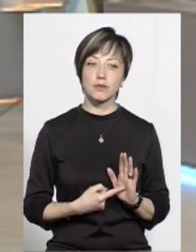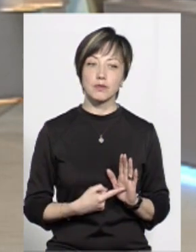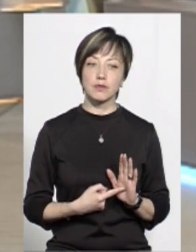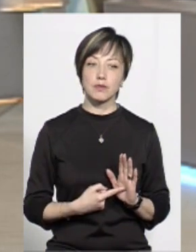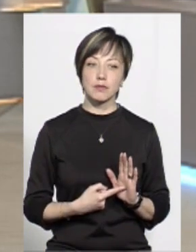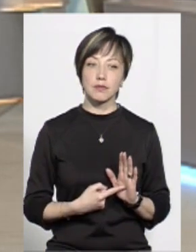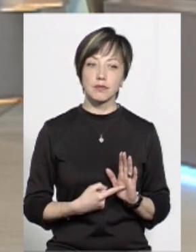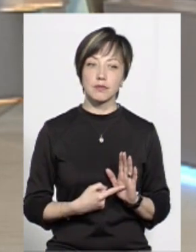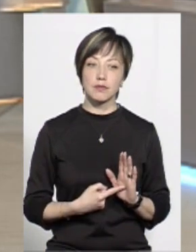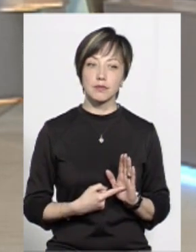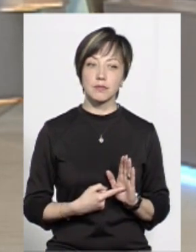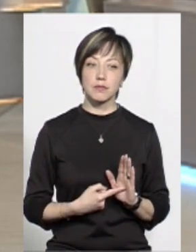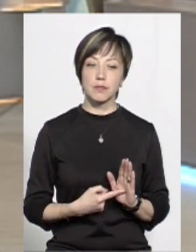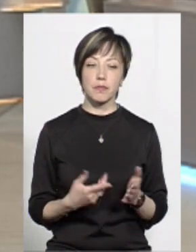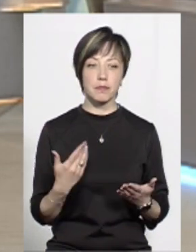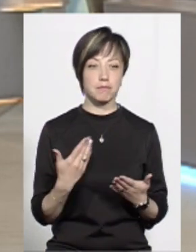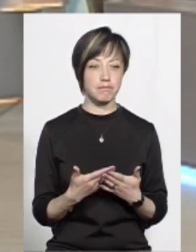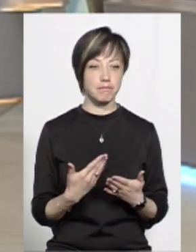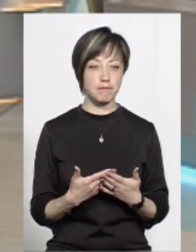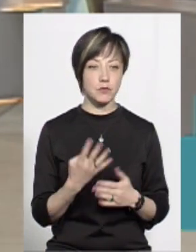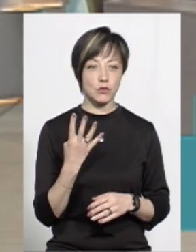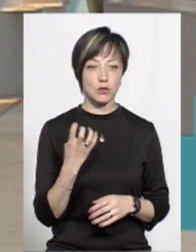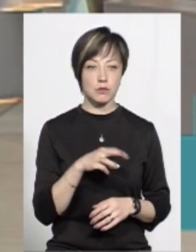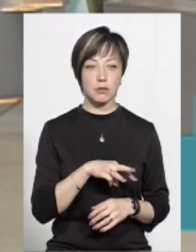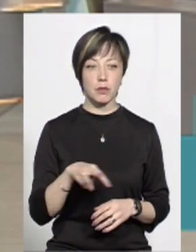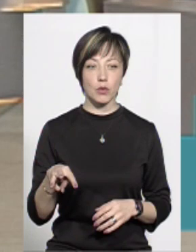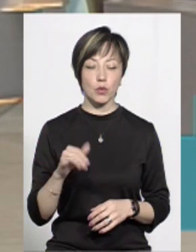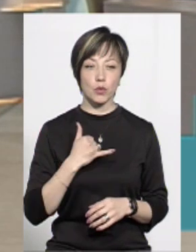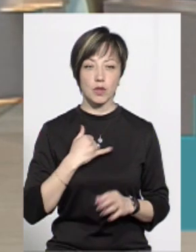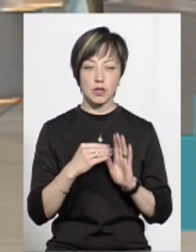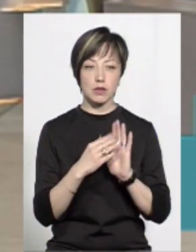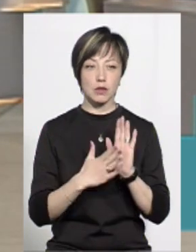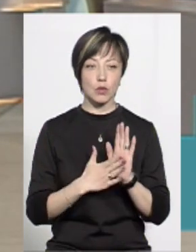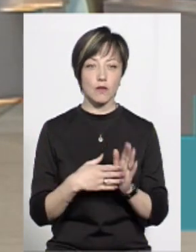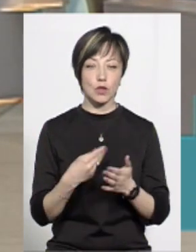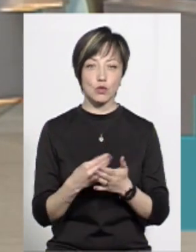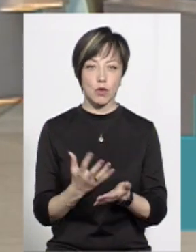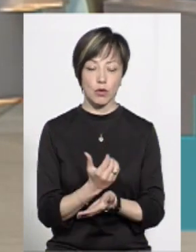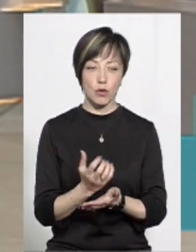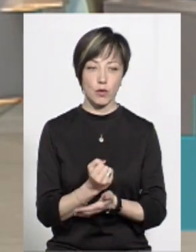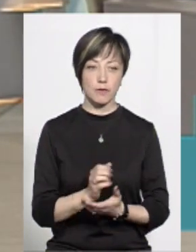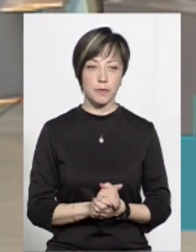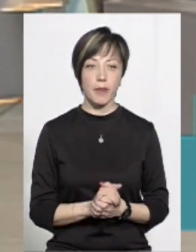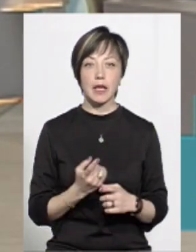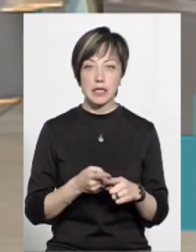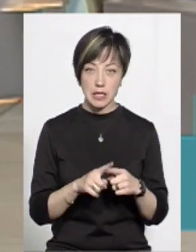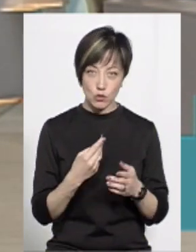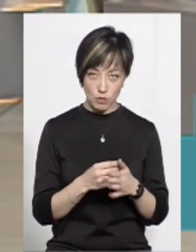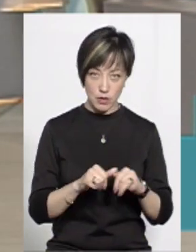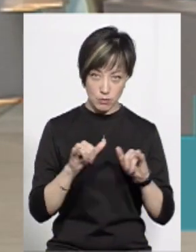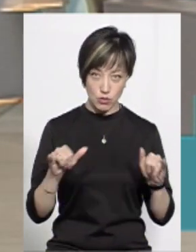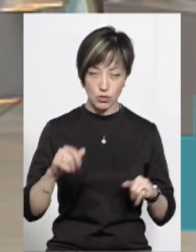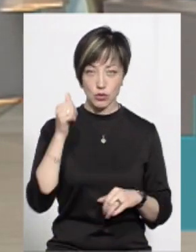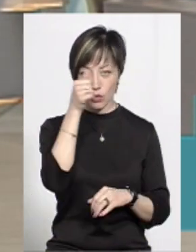Доходи? Так, доходи. Близько 400 мільйонів у нас вже задекларована сума доходів. І ця сума збільшується з